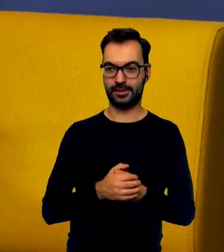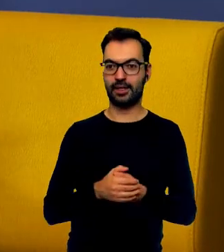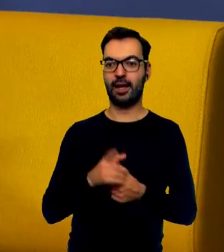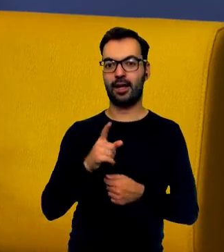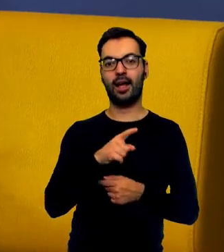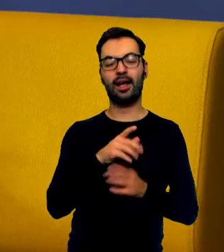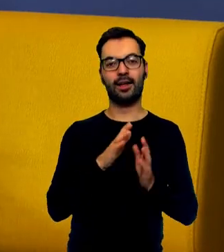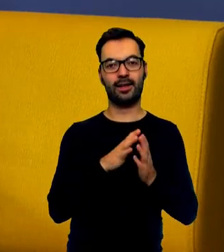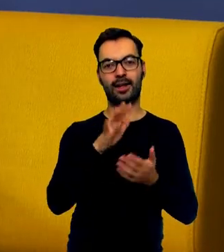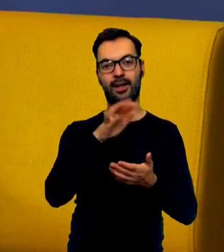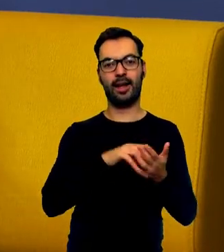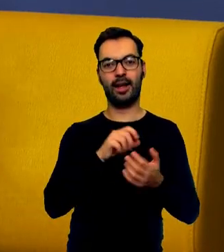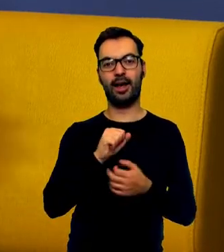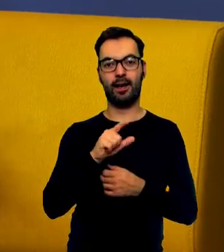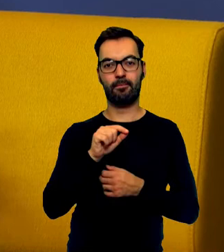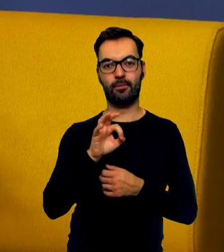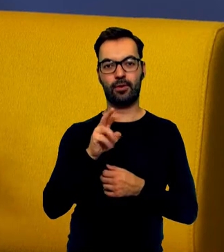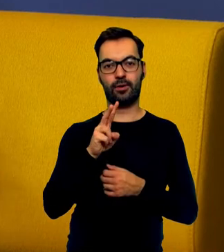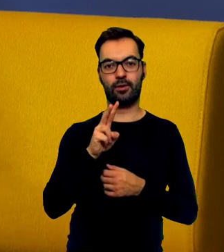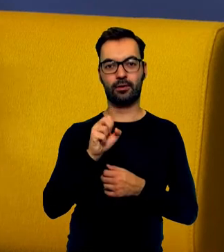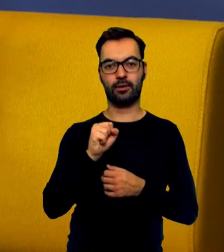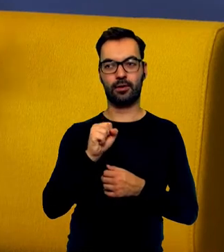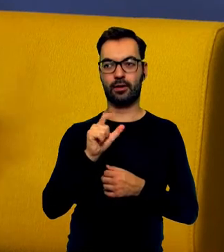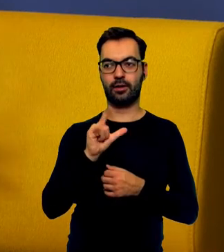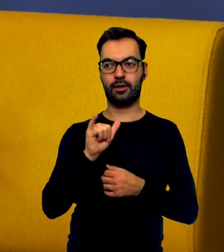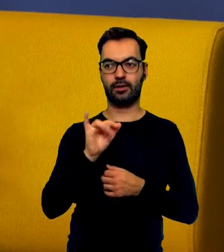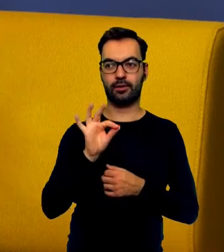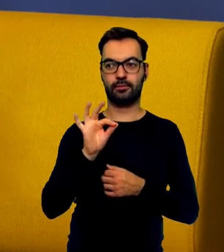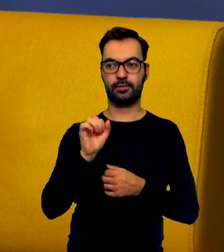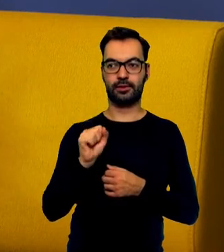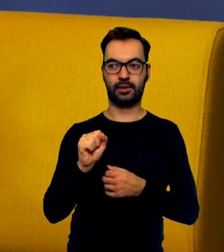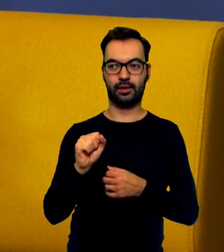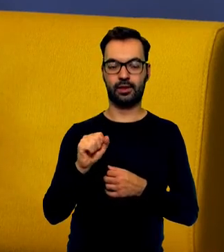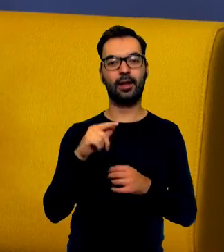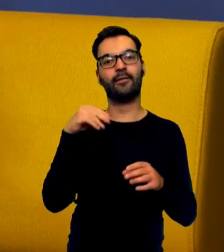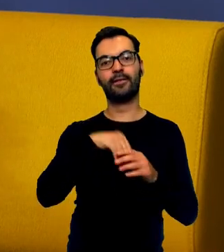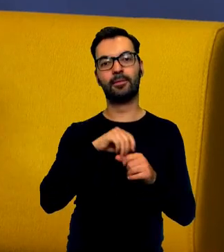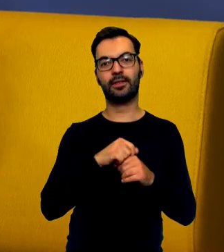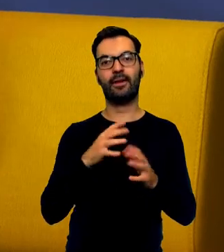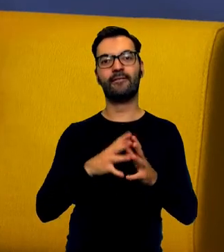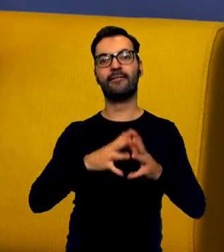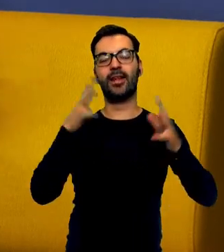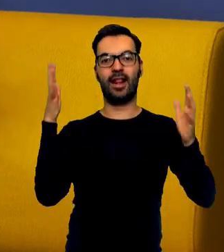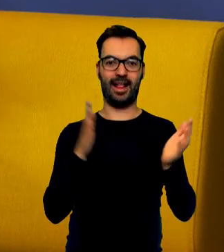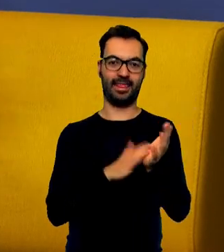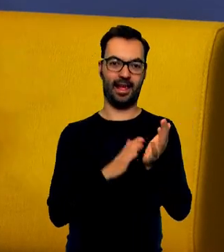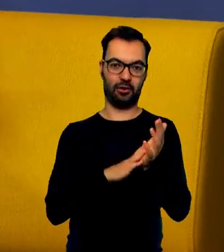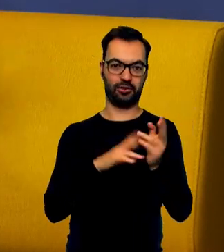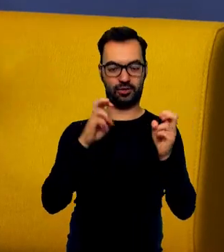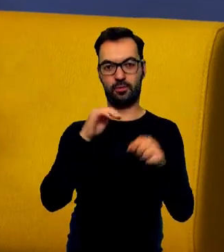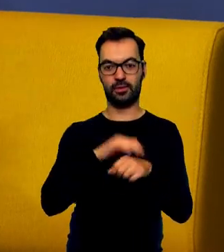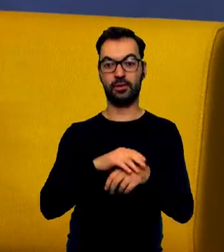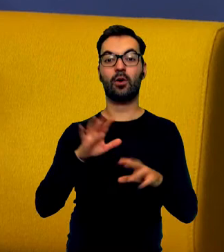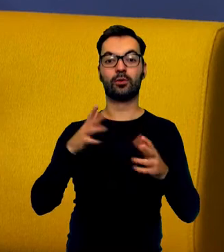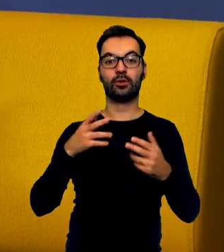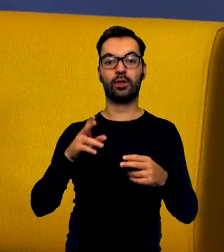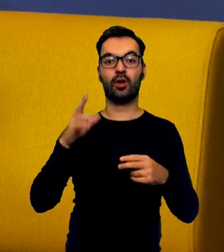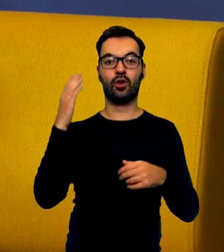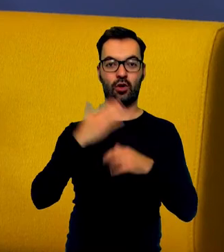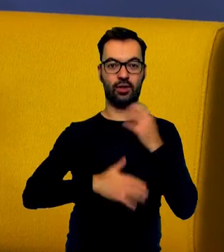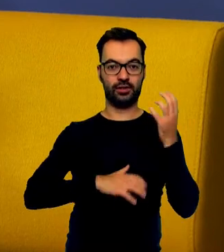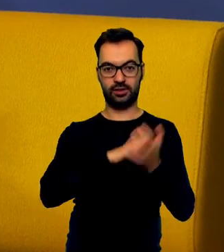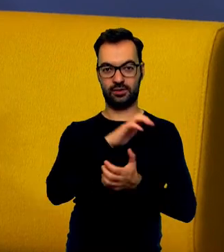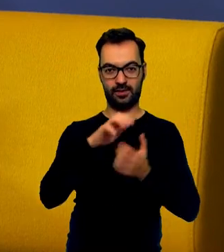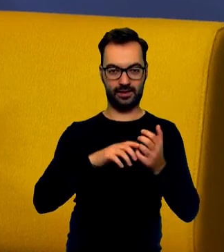w Apokalipsie świętego Jana po pierwsze obietnicę wielkiej nagrody. Generalnie rzecz biorąc, koniec świata w